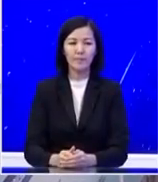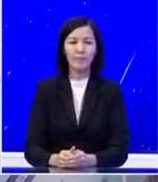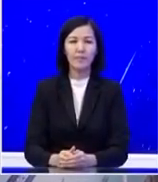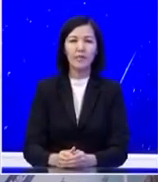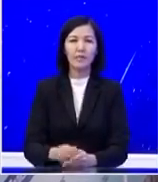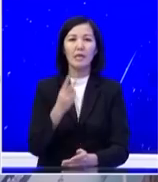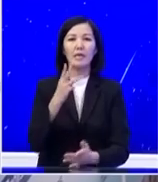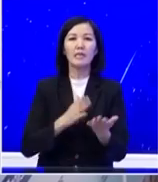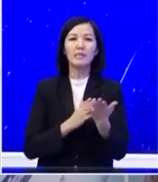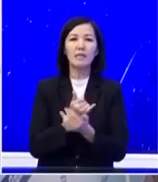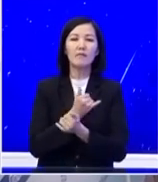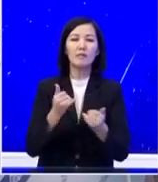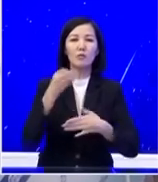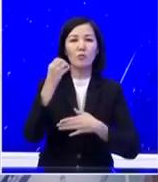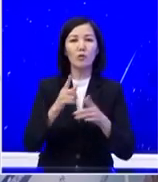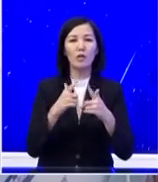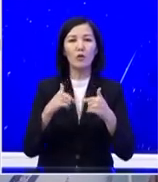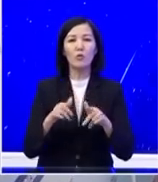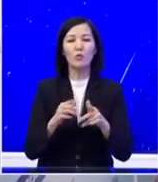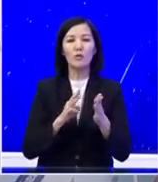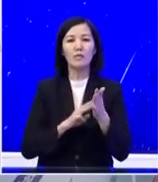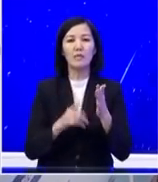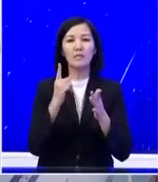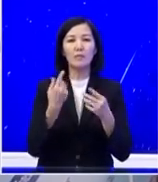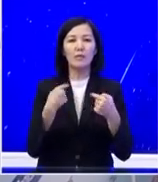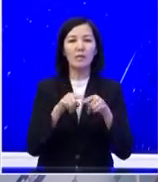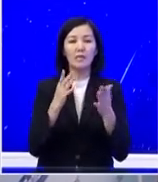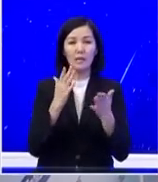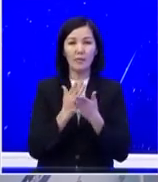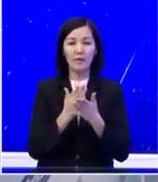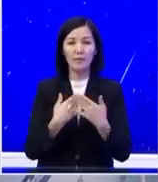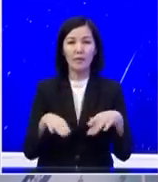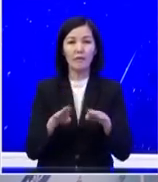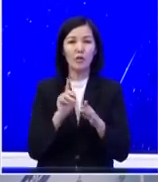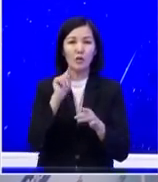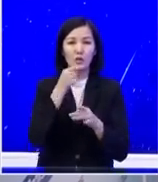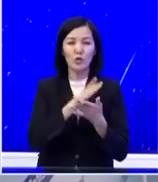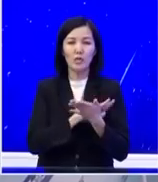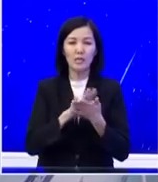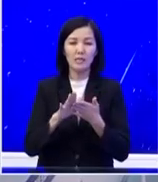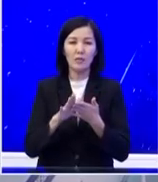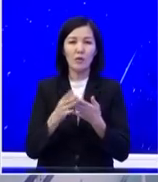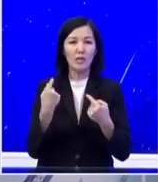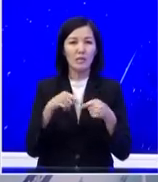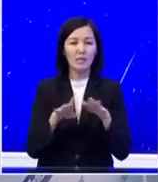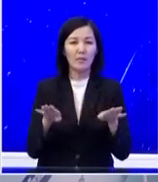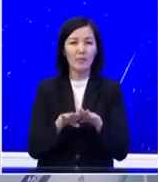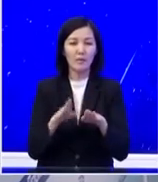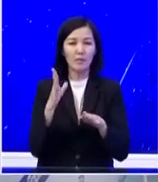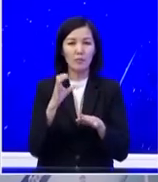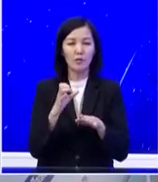Екі сервистік дайында орталығы құрылды. Онда 81 техника бар. Мынандай жүгері тазалау техникасы сияқты. Бұлар